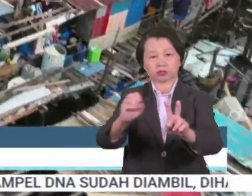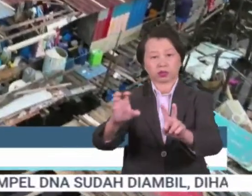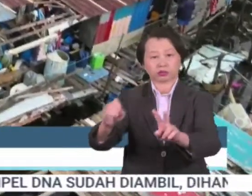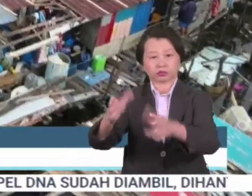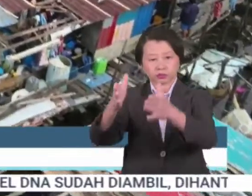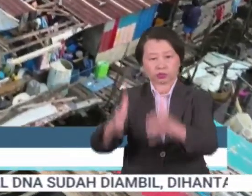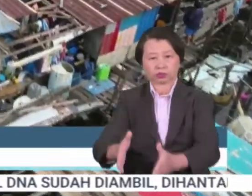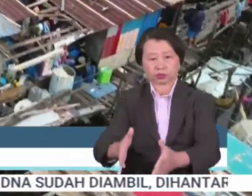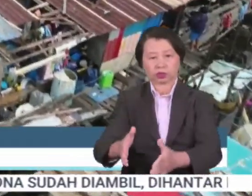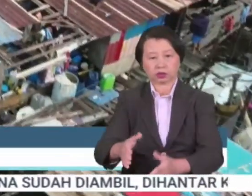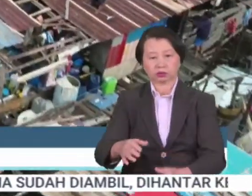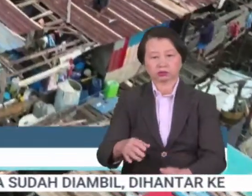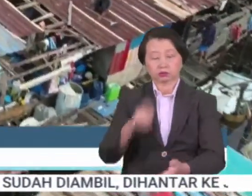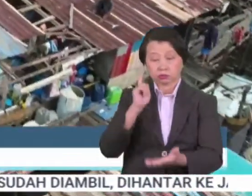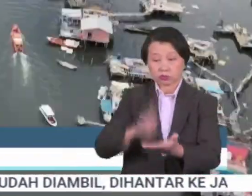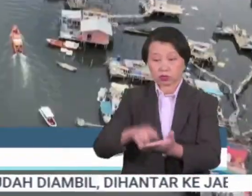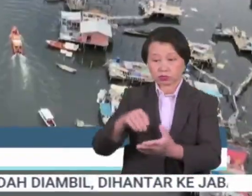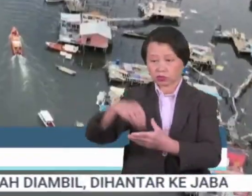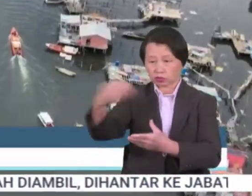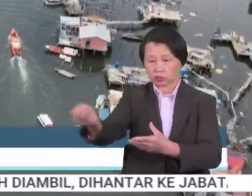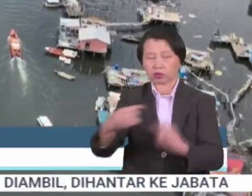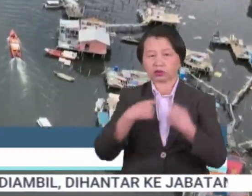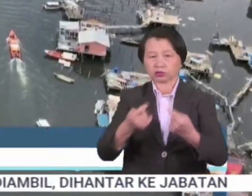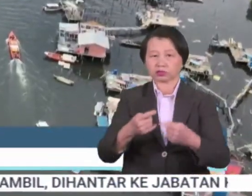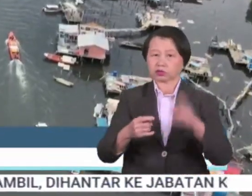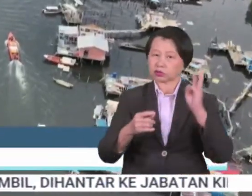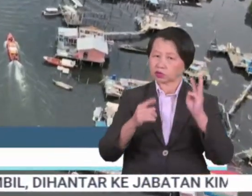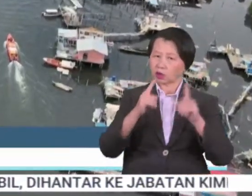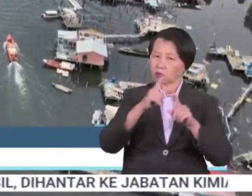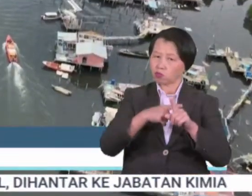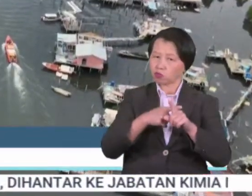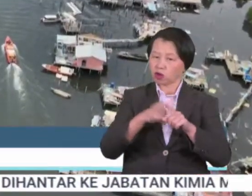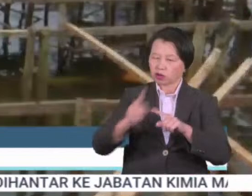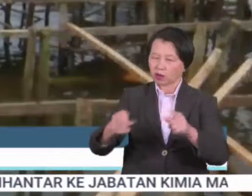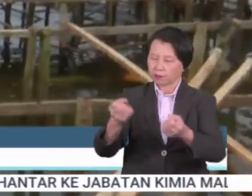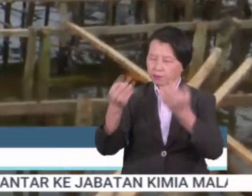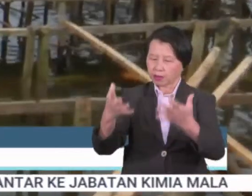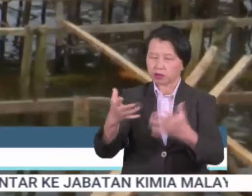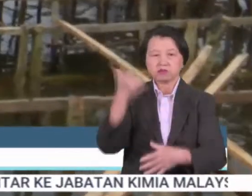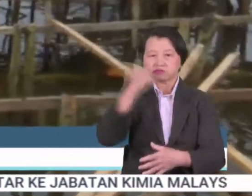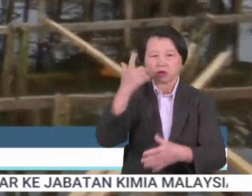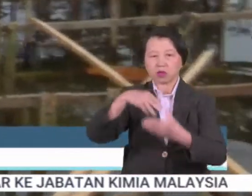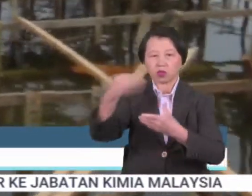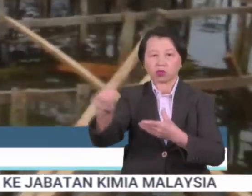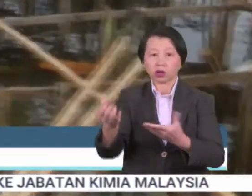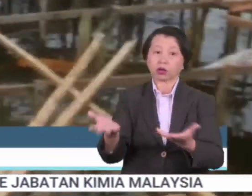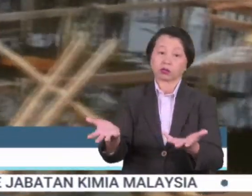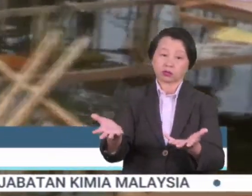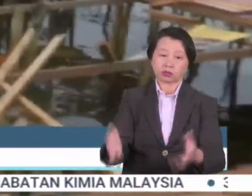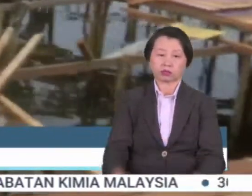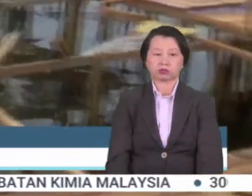individu notis pengusungan dikeluarkan sejak 6 bulan lalu namun masih ramai yang